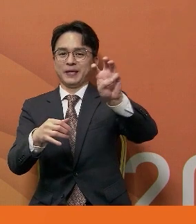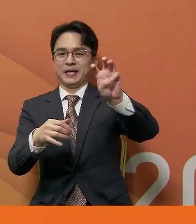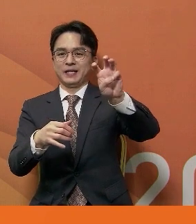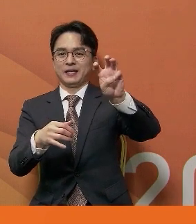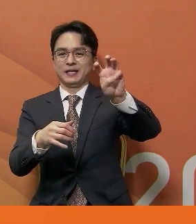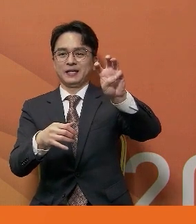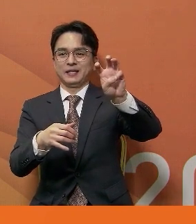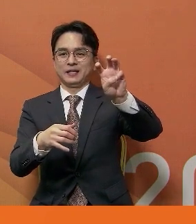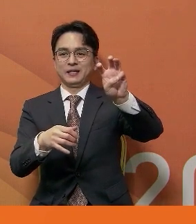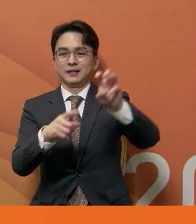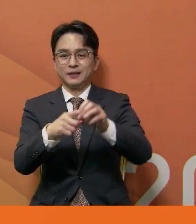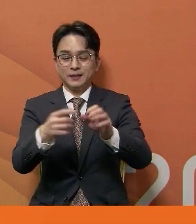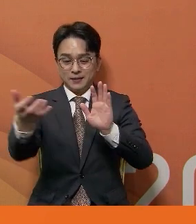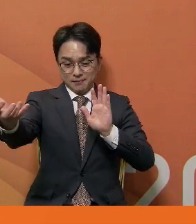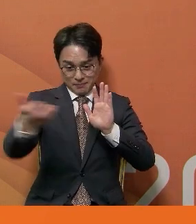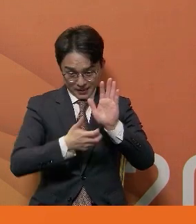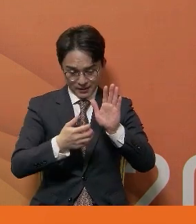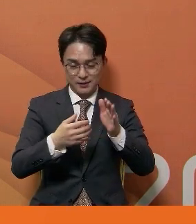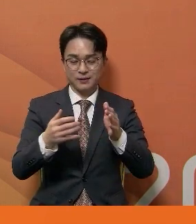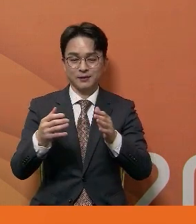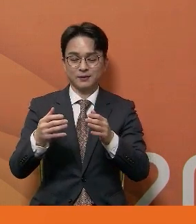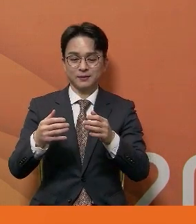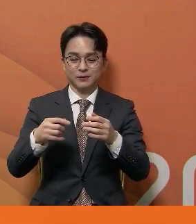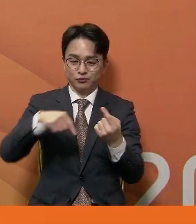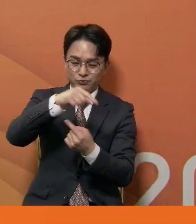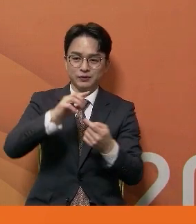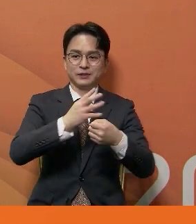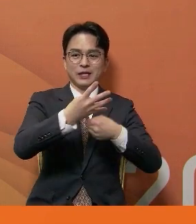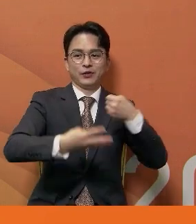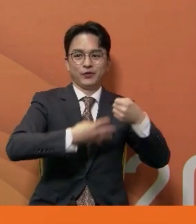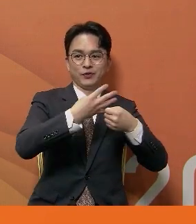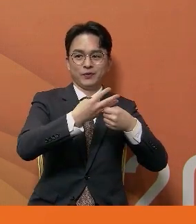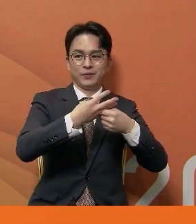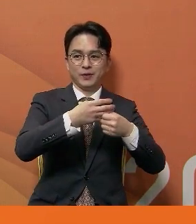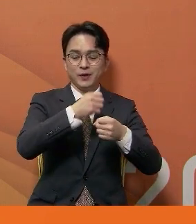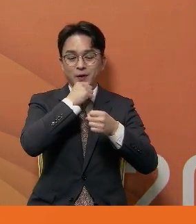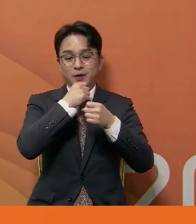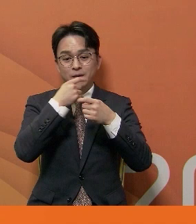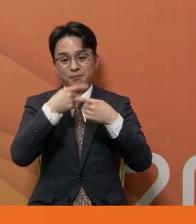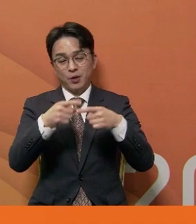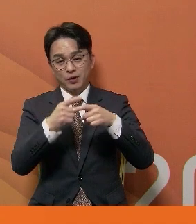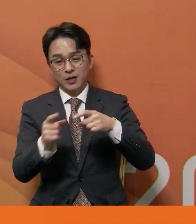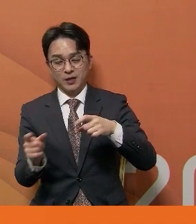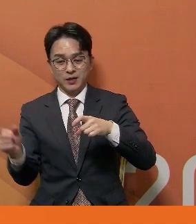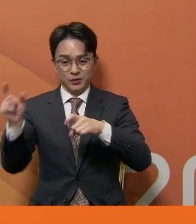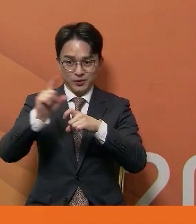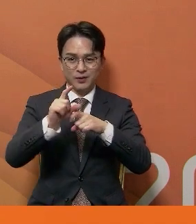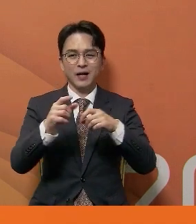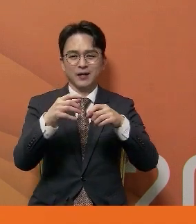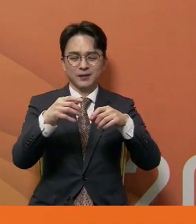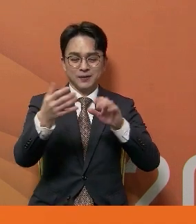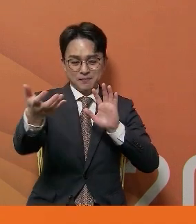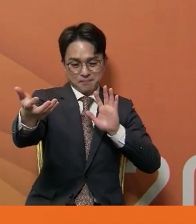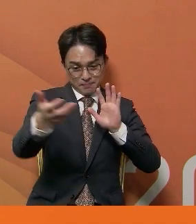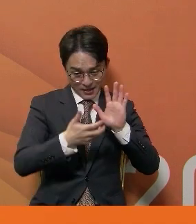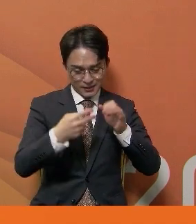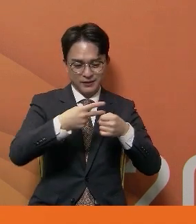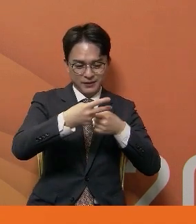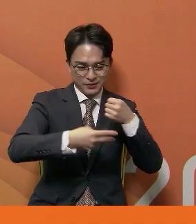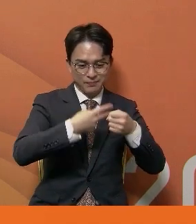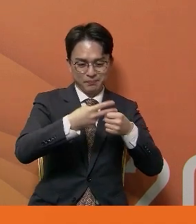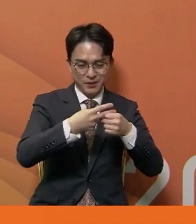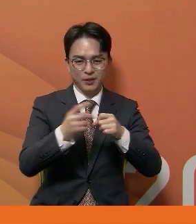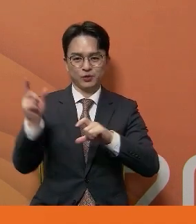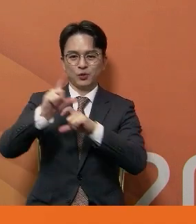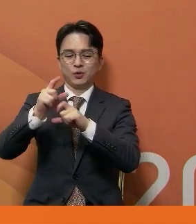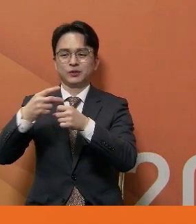하는데 그런 가수금은 일시적으로는 채무를 잡혀 버립니다 그러다 보니까 금융권에는 좋지 않은 메시지를 줄 수 있기 때문에